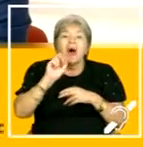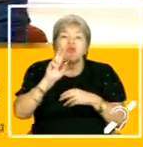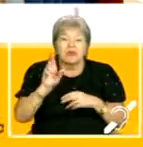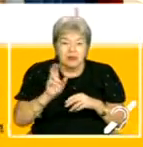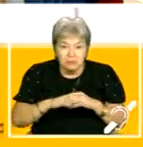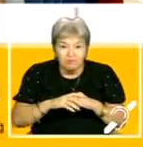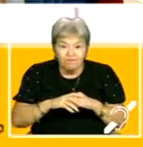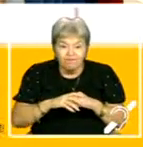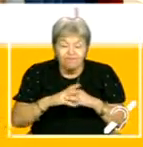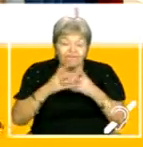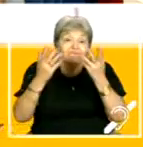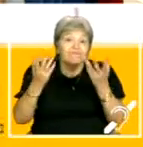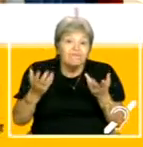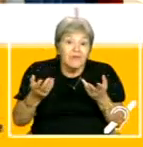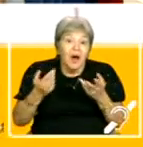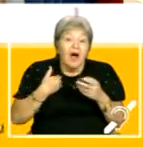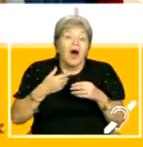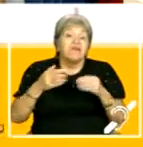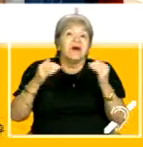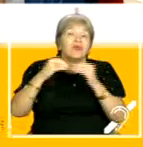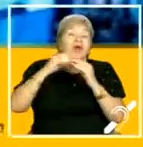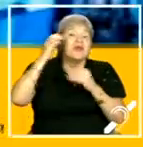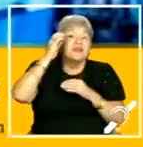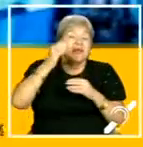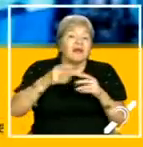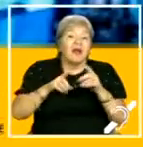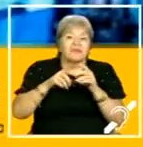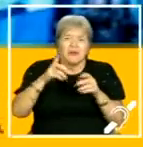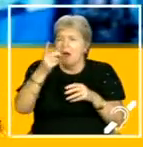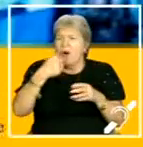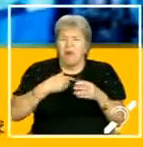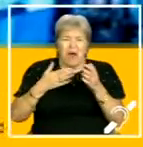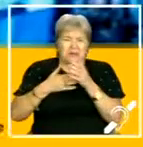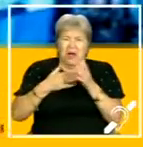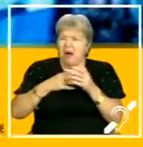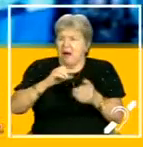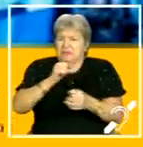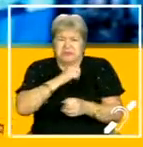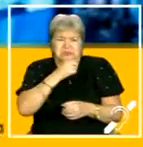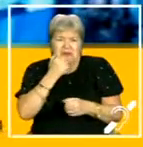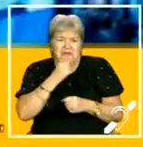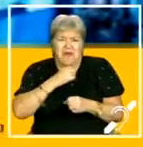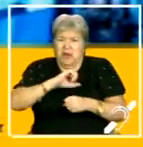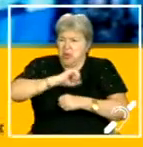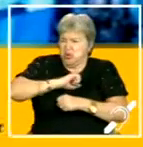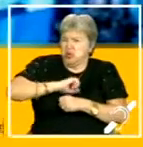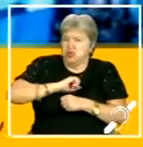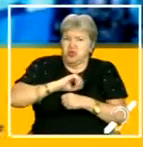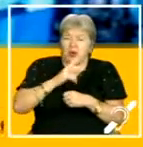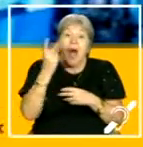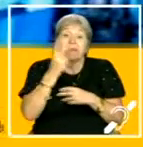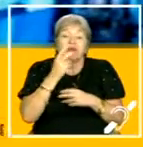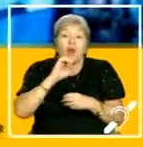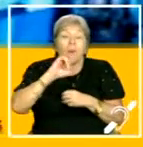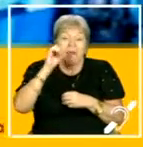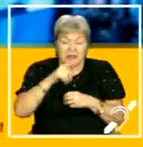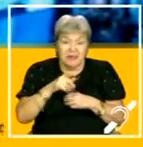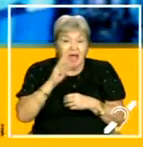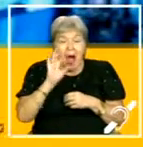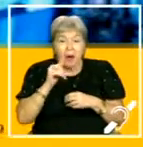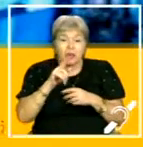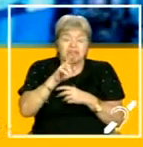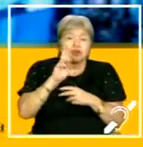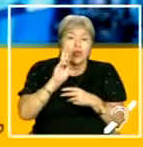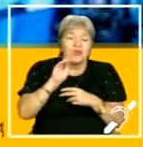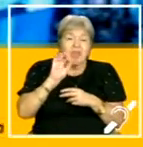aibă un discurs aproape similar cu AUR, de opoziție agresivă. Bazinul electoral ocupat de acest partid s-a spart